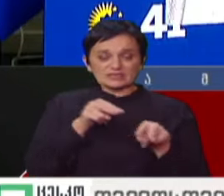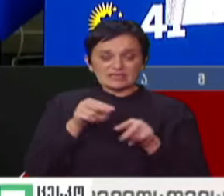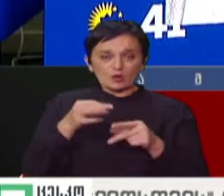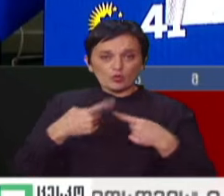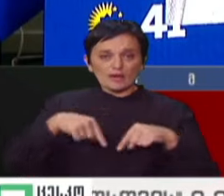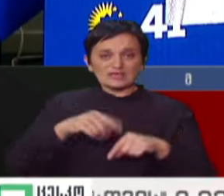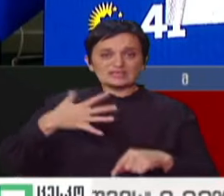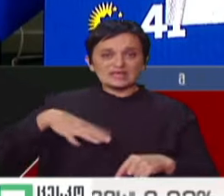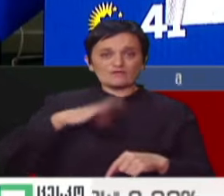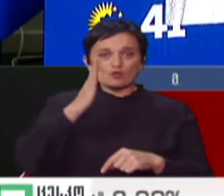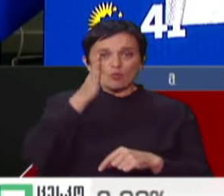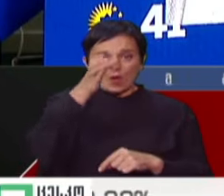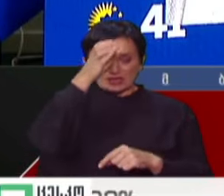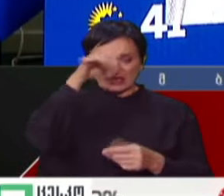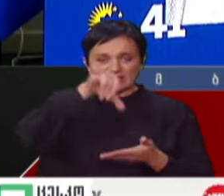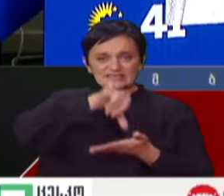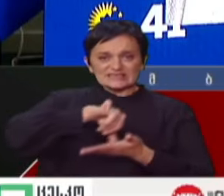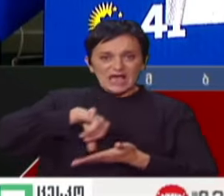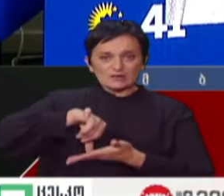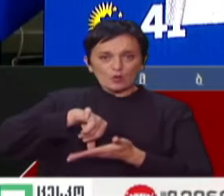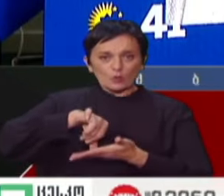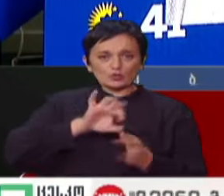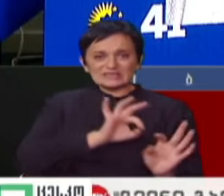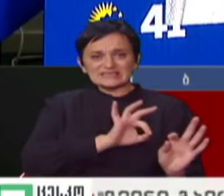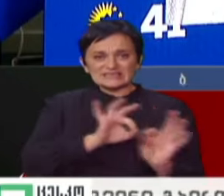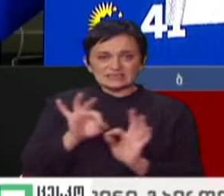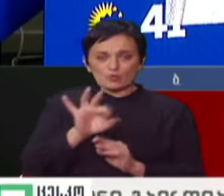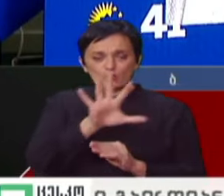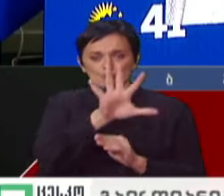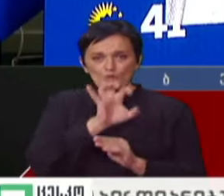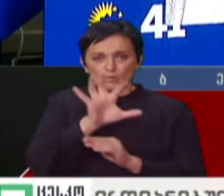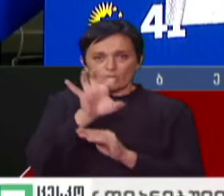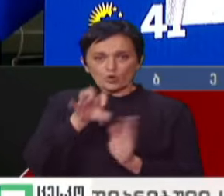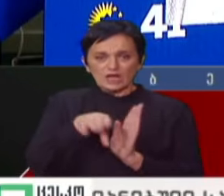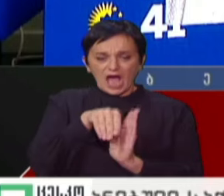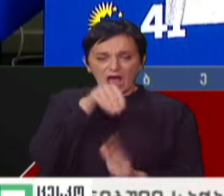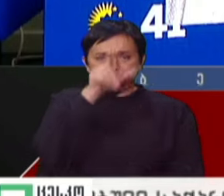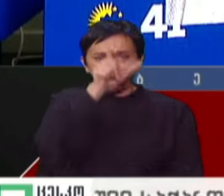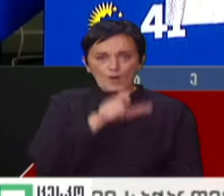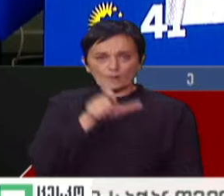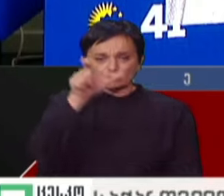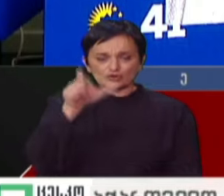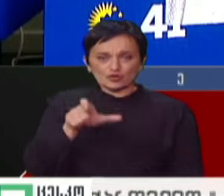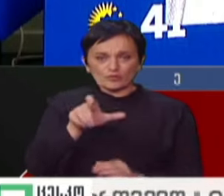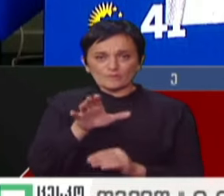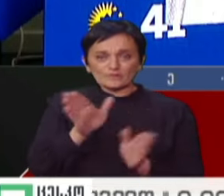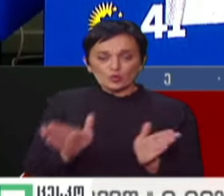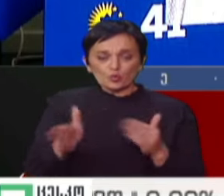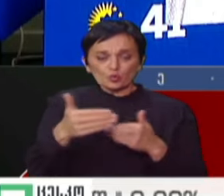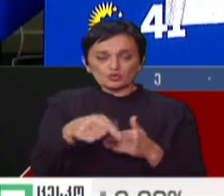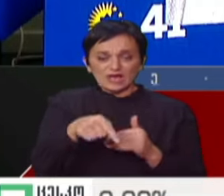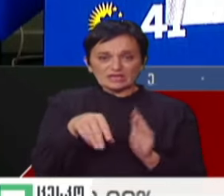ორგანიზაციის საქართველოს მომავლის აკადემიის წარმომადგენელი სისტემატურად ფოტოებს უღებდა ამომრჩევლებს საარჩევნო